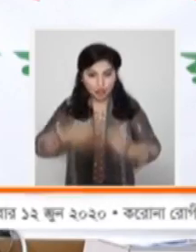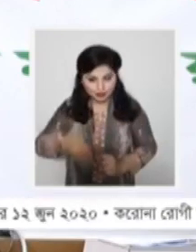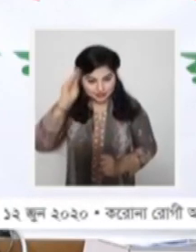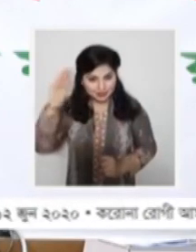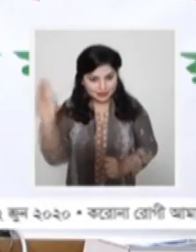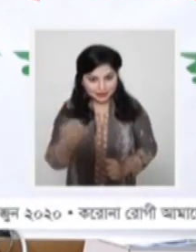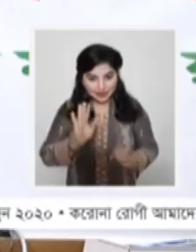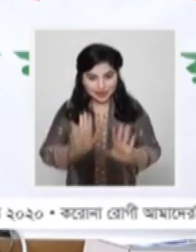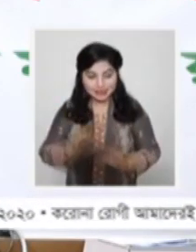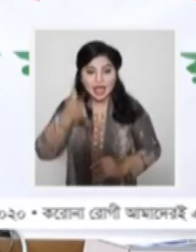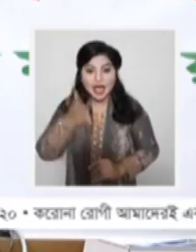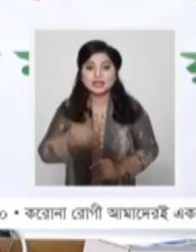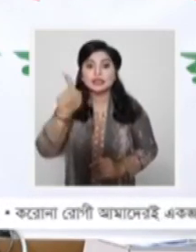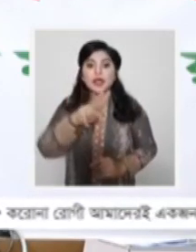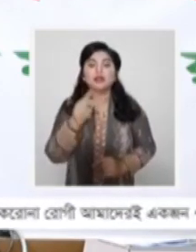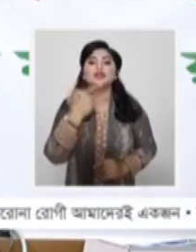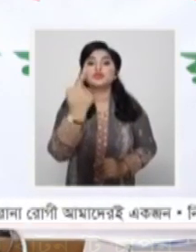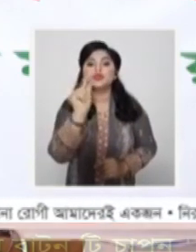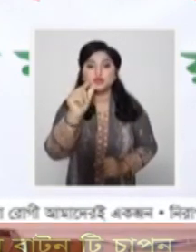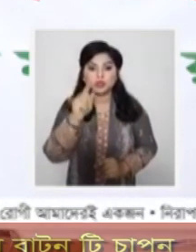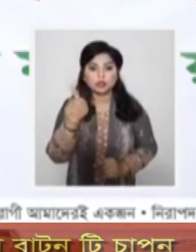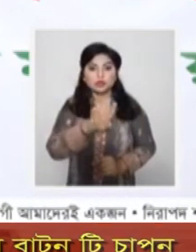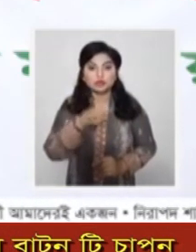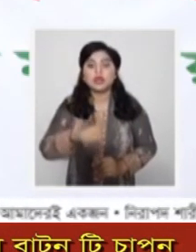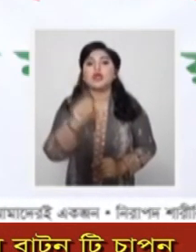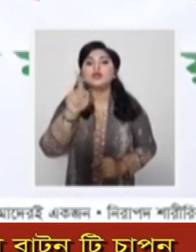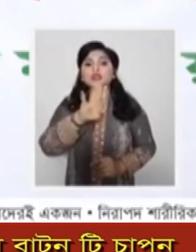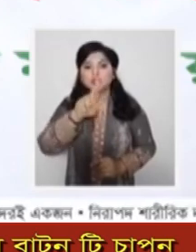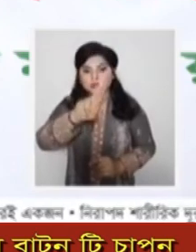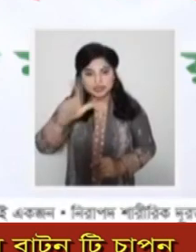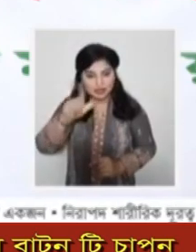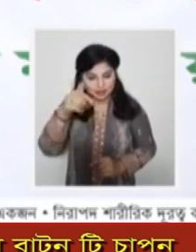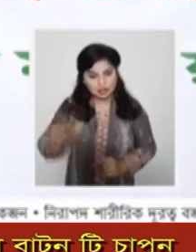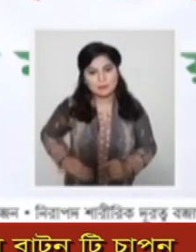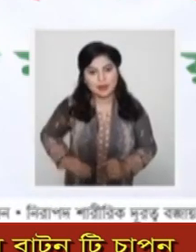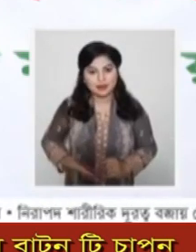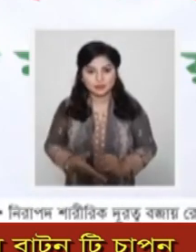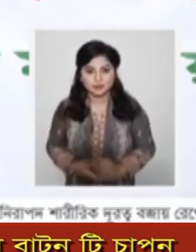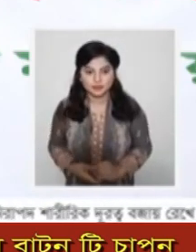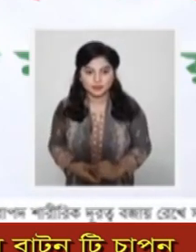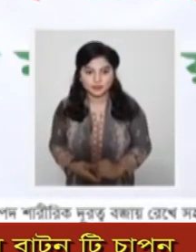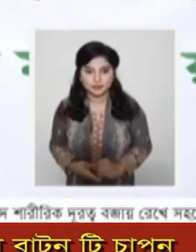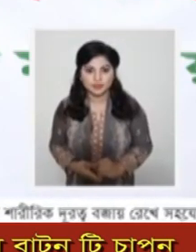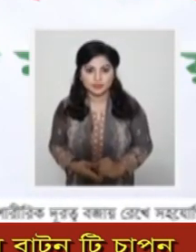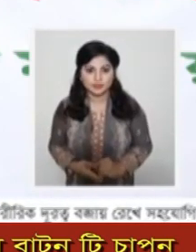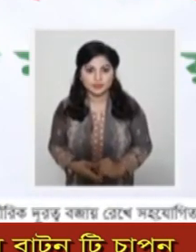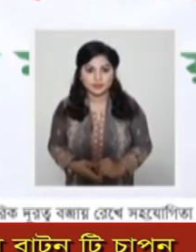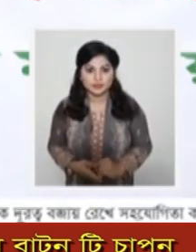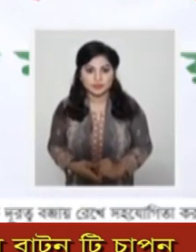মতো আজও দৈনিক সংবাদ বুলেটিন কোভিড-19 নিয়ে আপনাদের সামনে হাজির হয়েছি। আজ 12 জুন 2020,